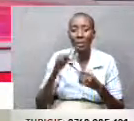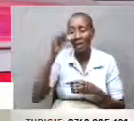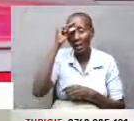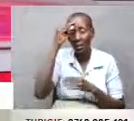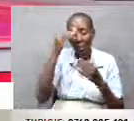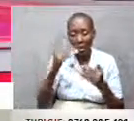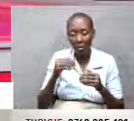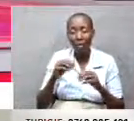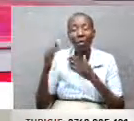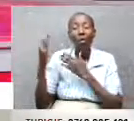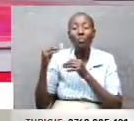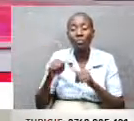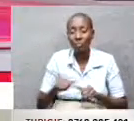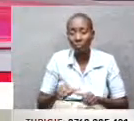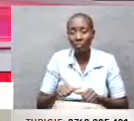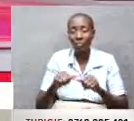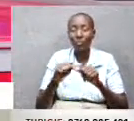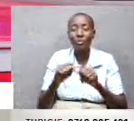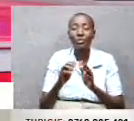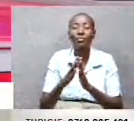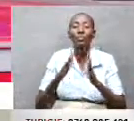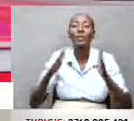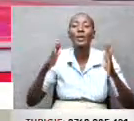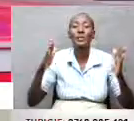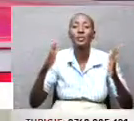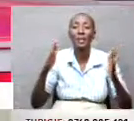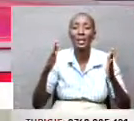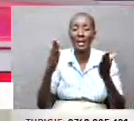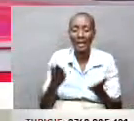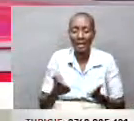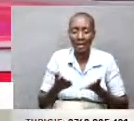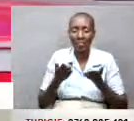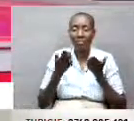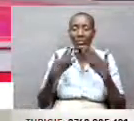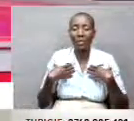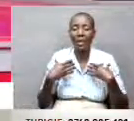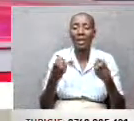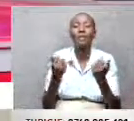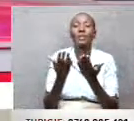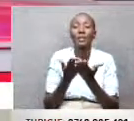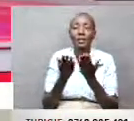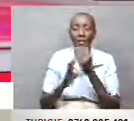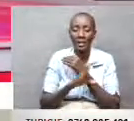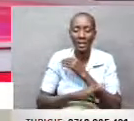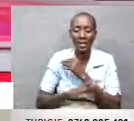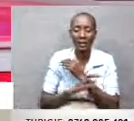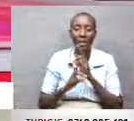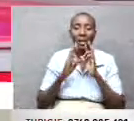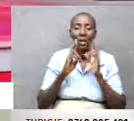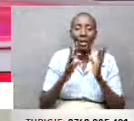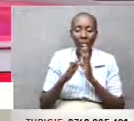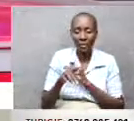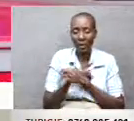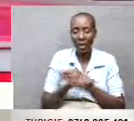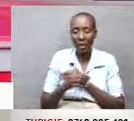baina yake na sekta ya kibinafsi ili kuboresha huduma ya afya nchini. Sasa yupo mwanahabari wetu Zipora Siokau